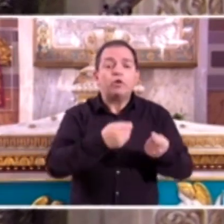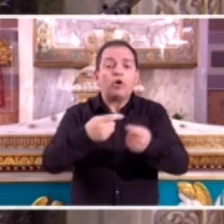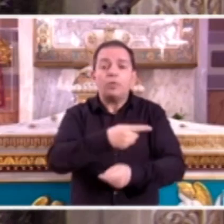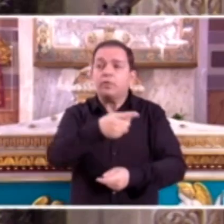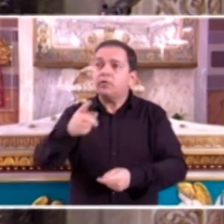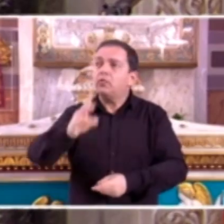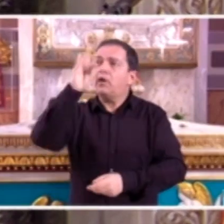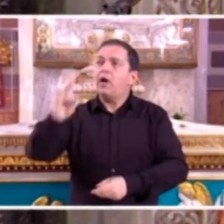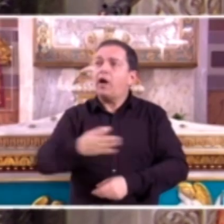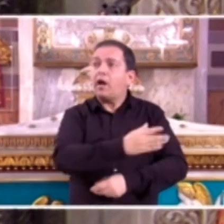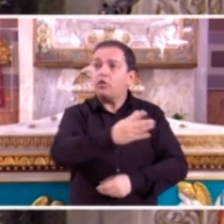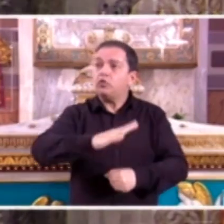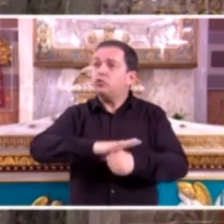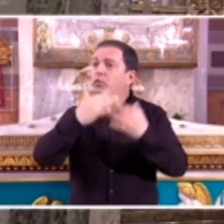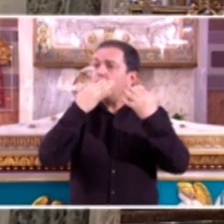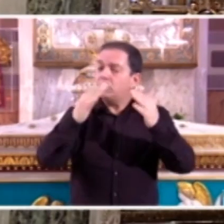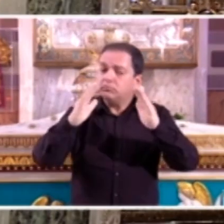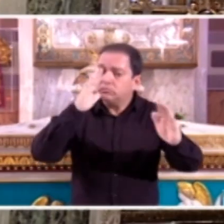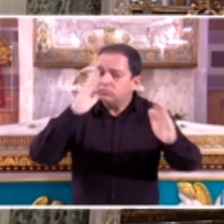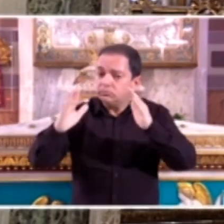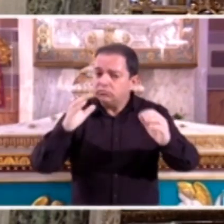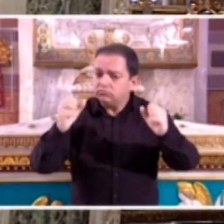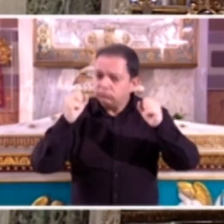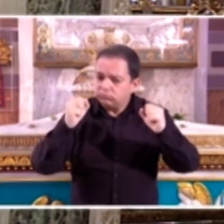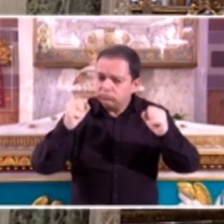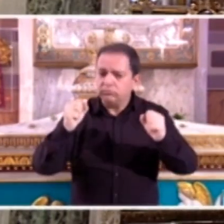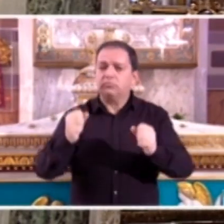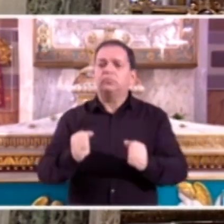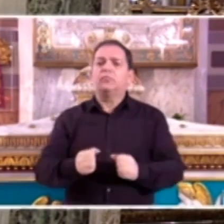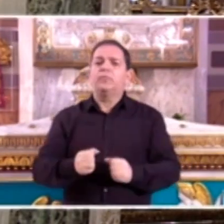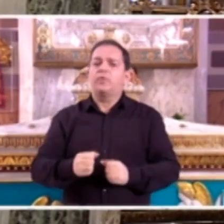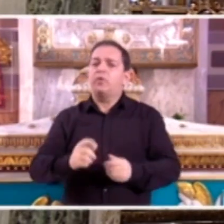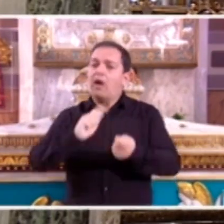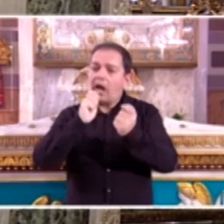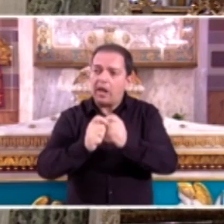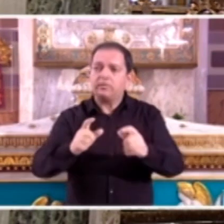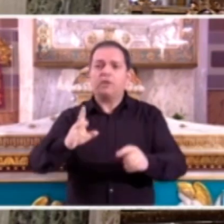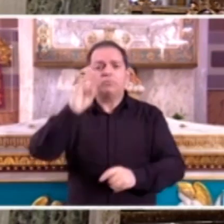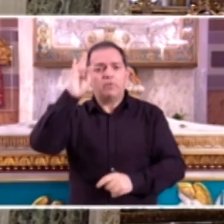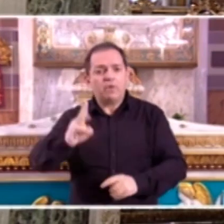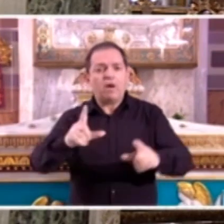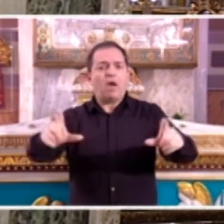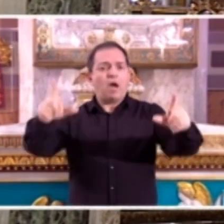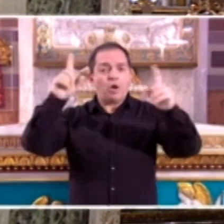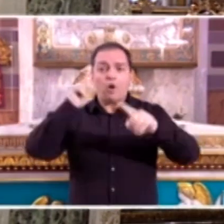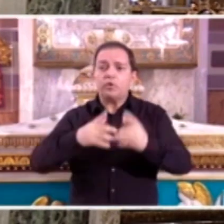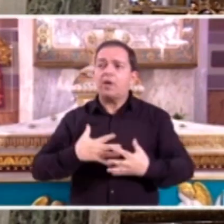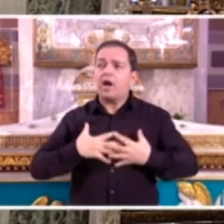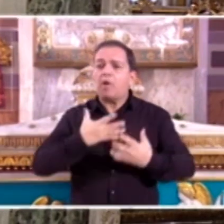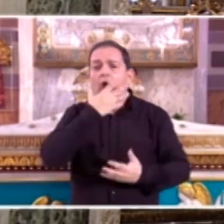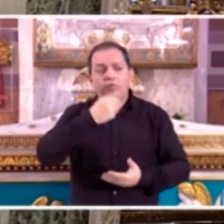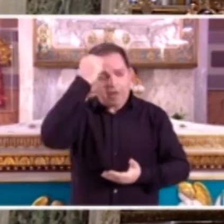την κληρονομία σου. Το πλήρωμα της Εκκλησίας σου φύλαξον. Αγίασον τους αγαπώντας την ευπρέπεια του οίκου